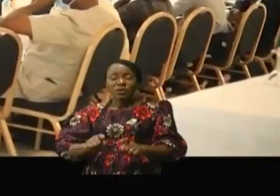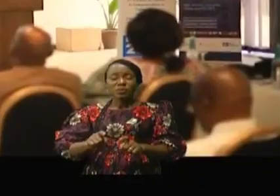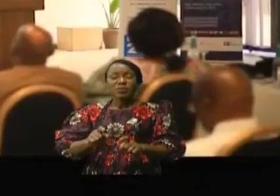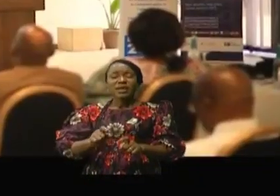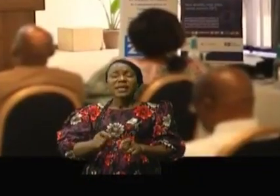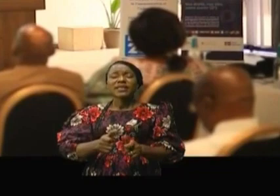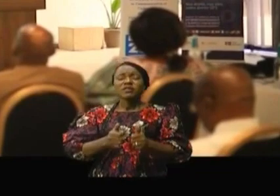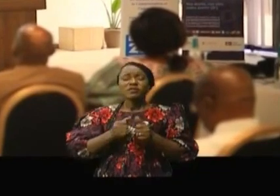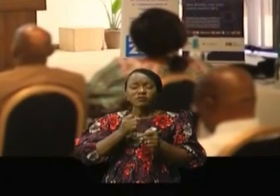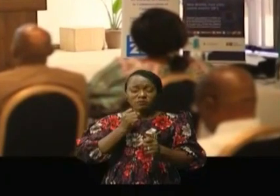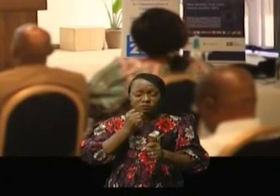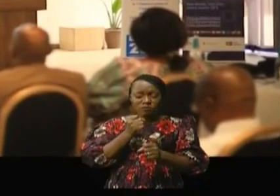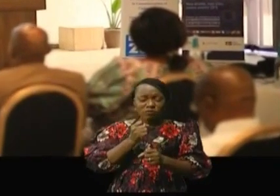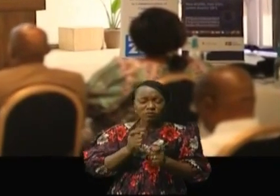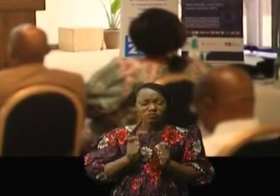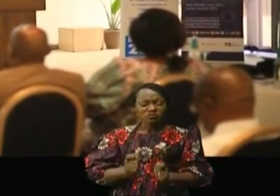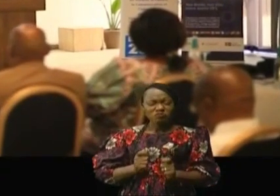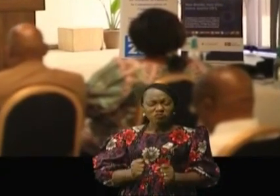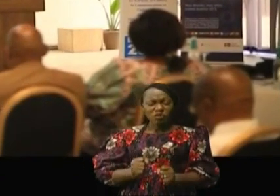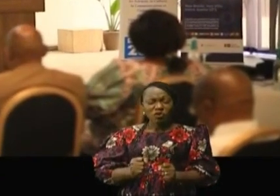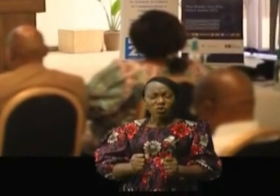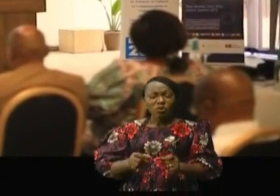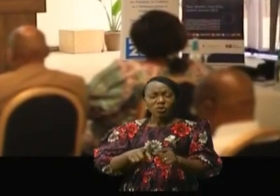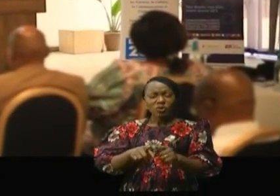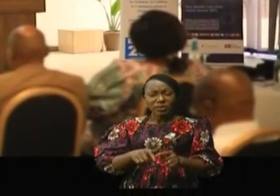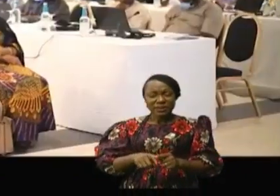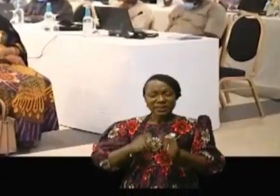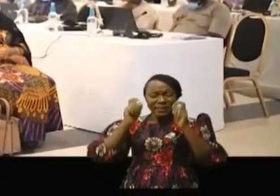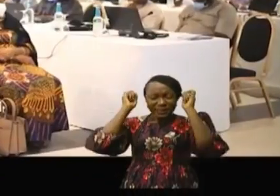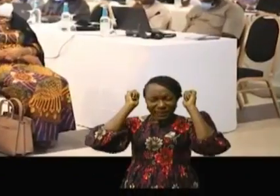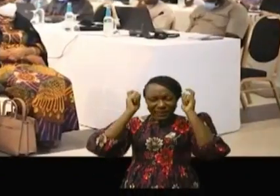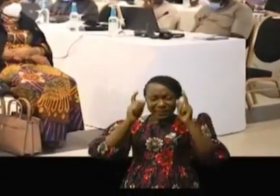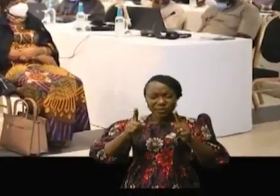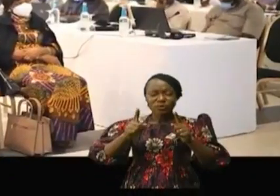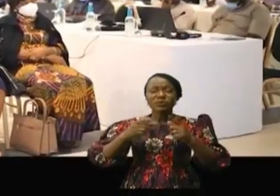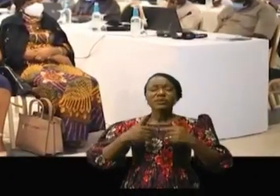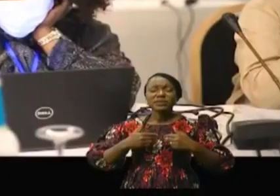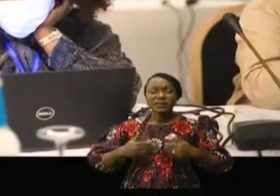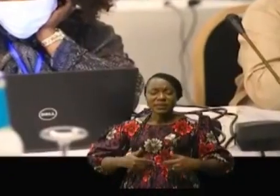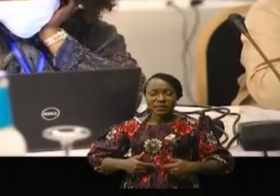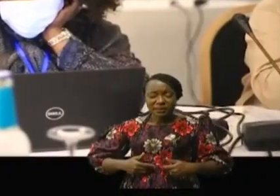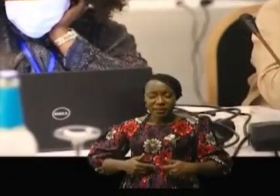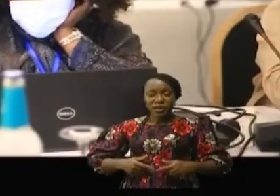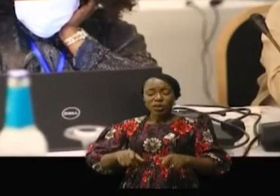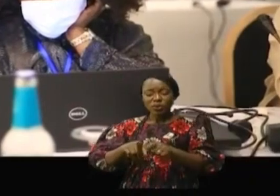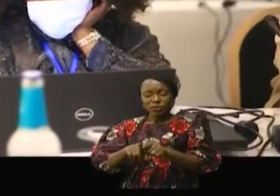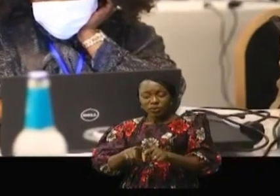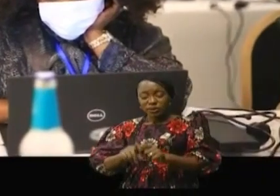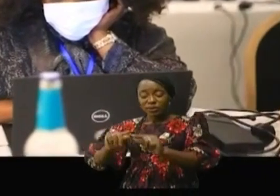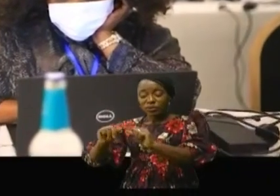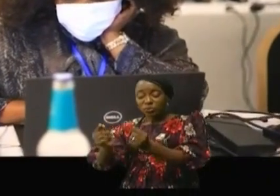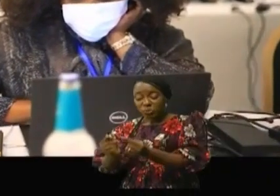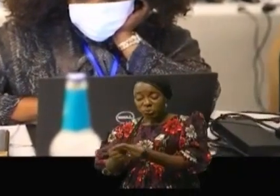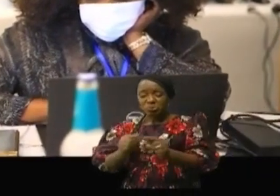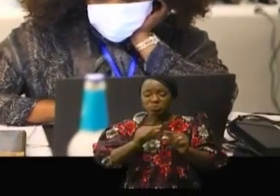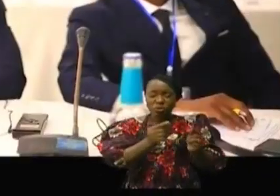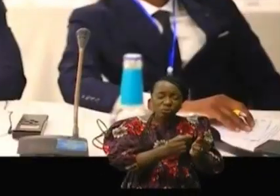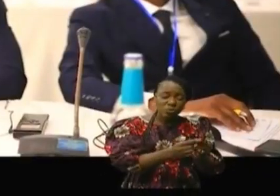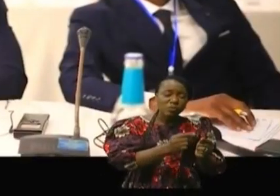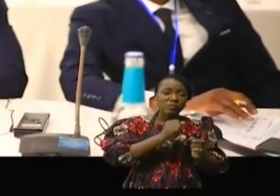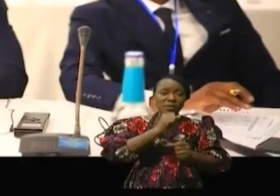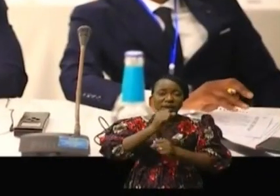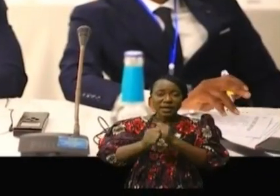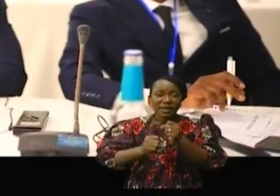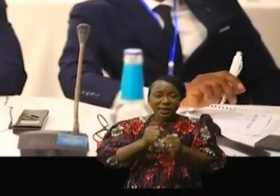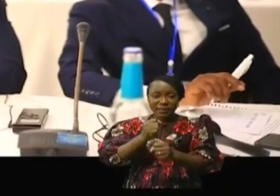efficace, l'éducation pour la santé et le bien-être doit être adaptée au contexte du genre, au groupe d'âge et aux facteurs géographiques.